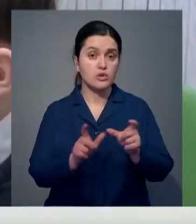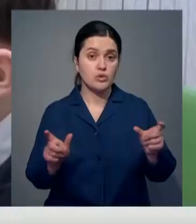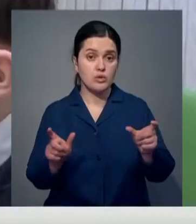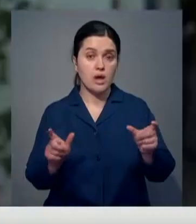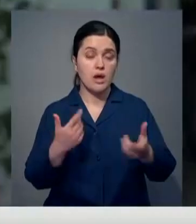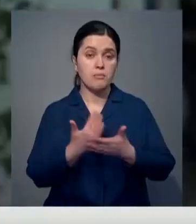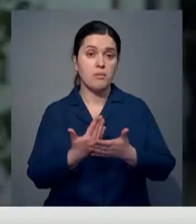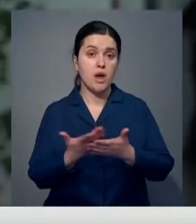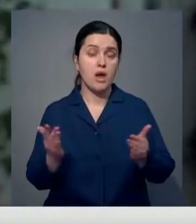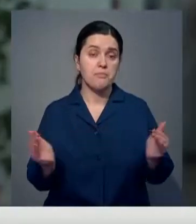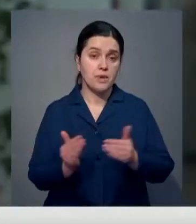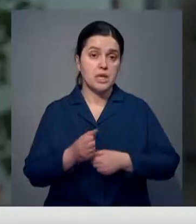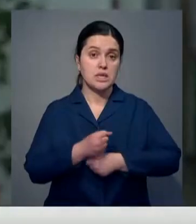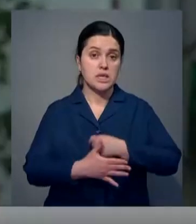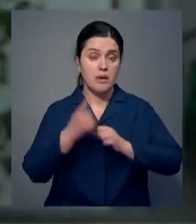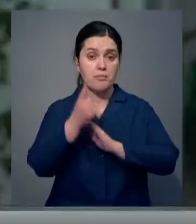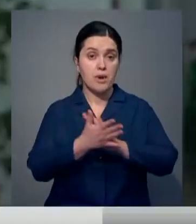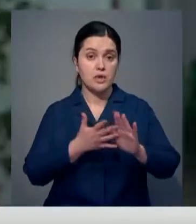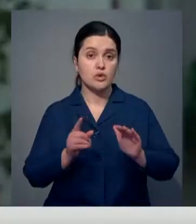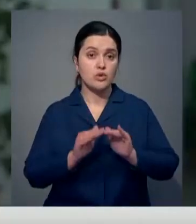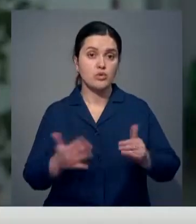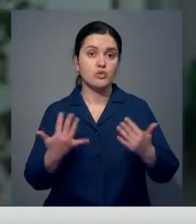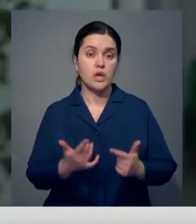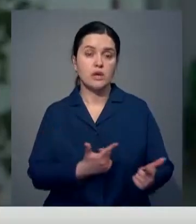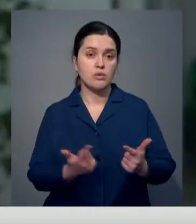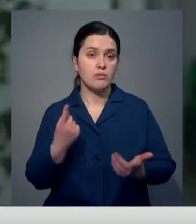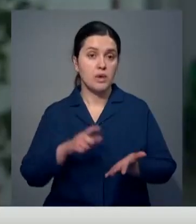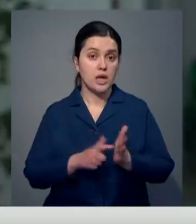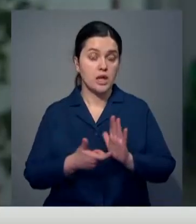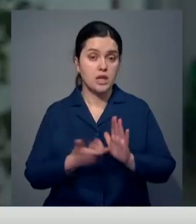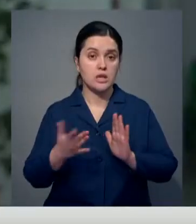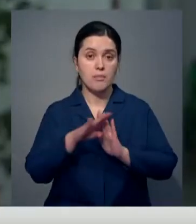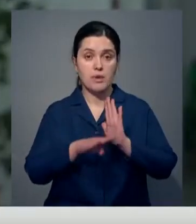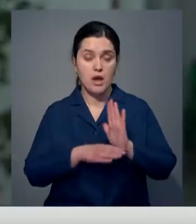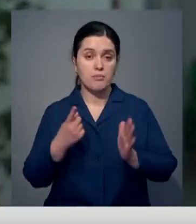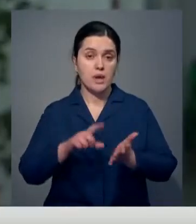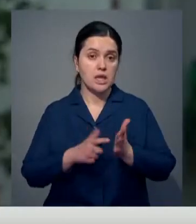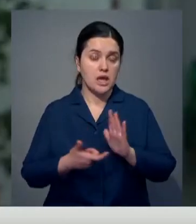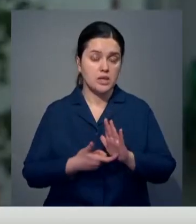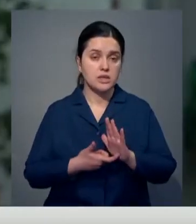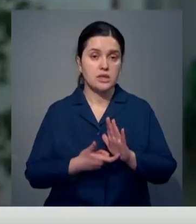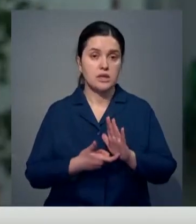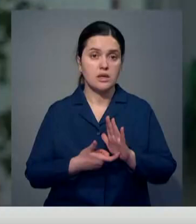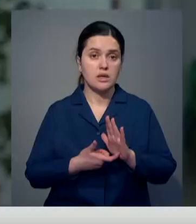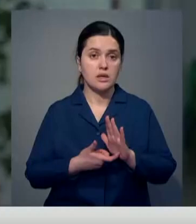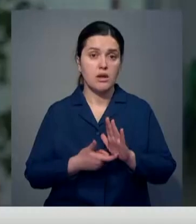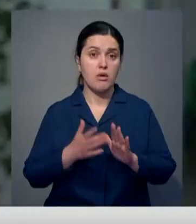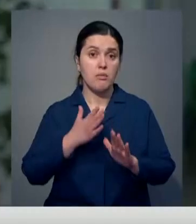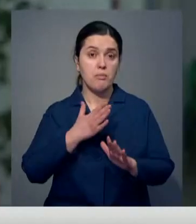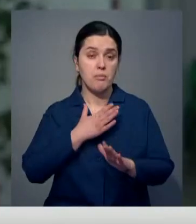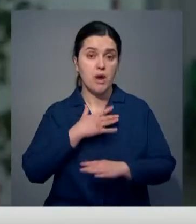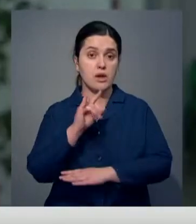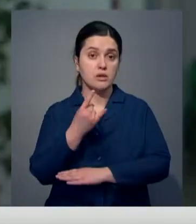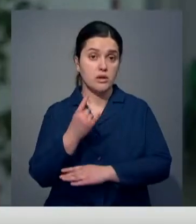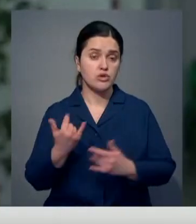в мини-центр, и ты понимаешь о том, что детей уже готовят к первому классу. Программу первого класса где-то проходит. И нам, моему ребенку сейчас,